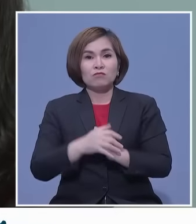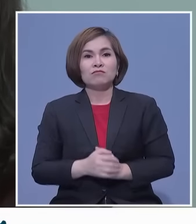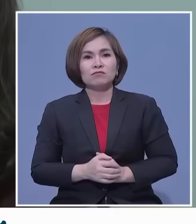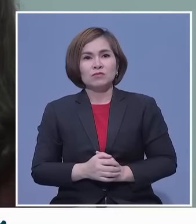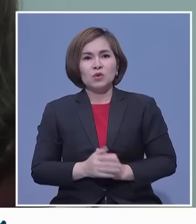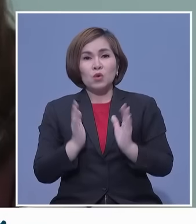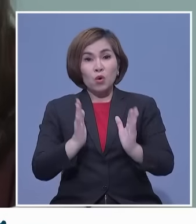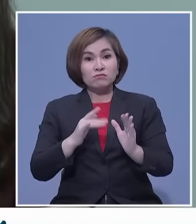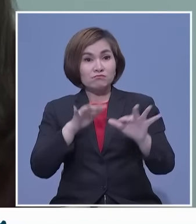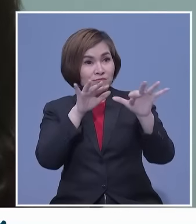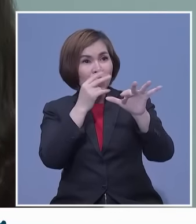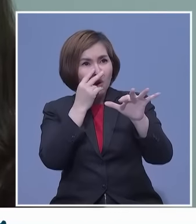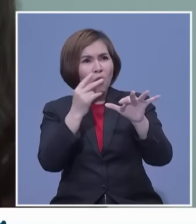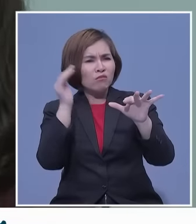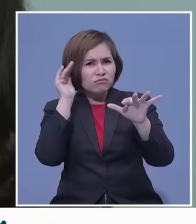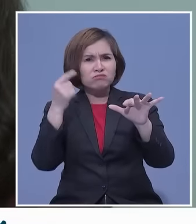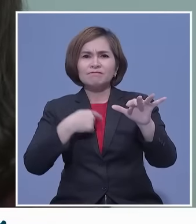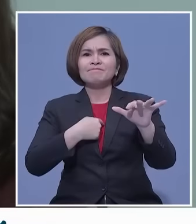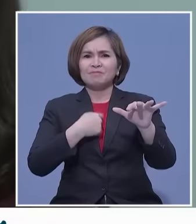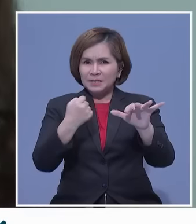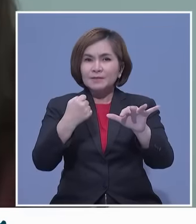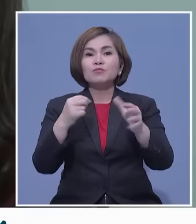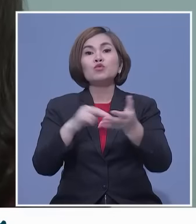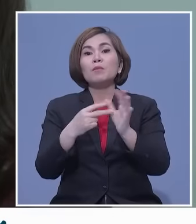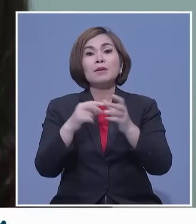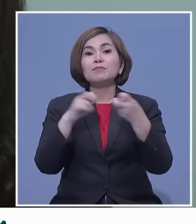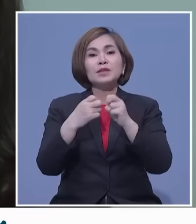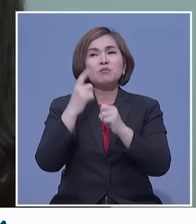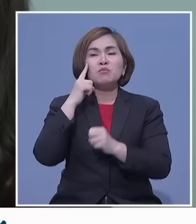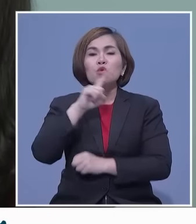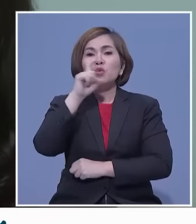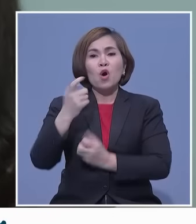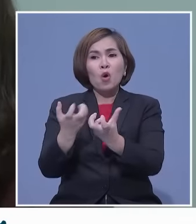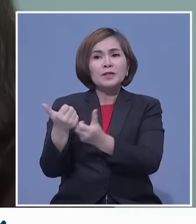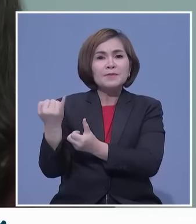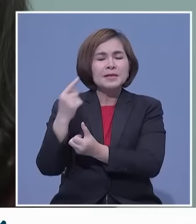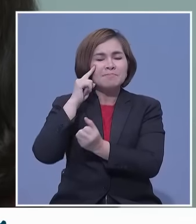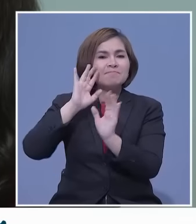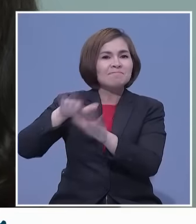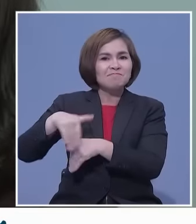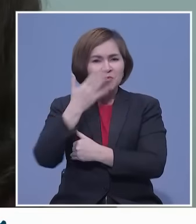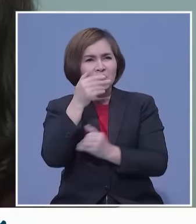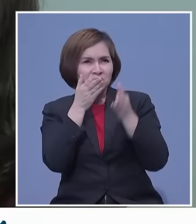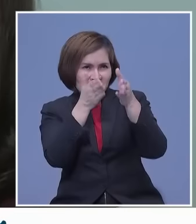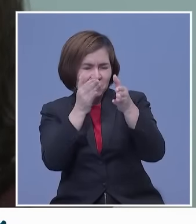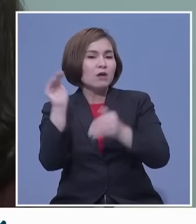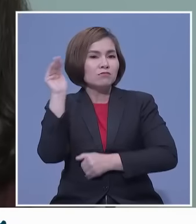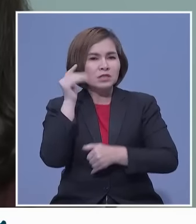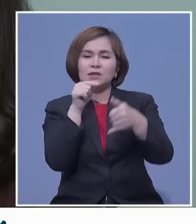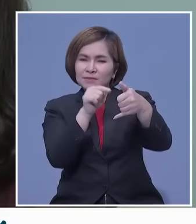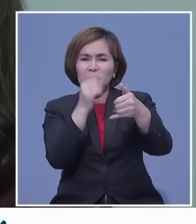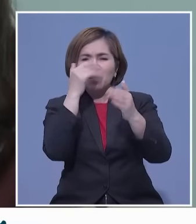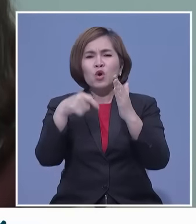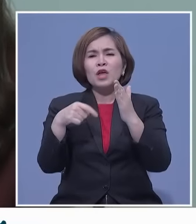โดยมุมมองของคนซื้อแล้วเราจะไม่ค่อยมีการตั้งคำถามกับสินค้าเท่าไหร่เพราะเราเชื่อว่าอย่างน้อยการทำ